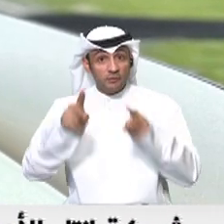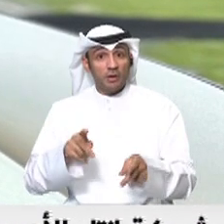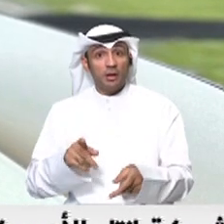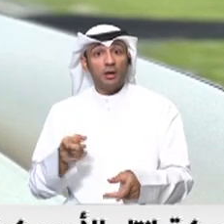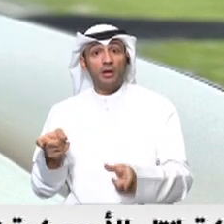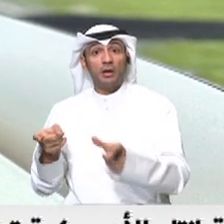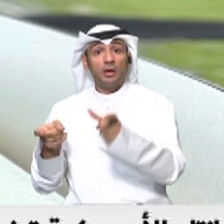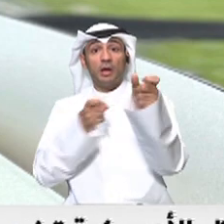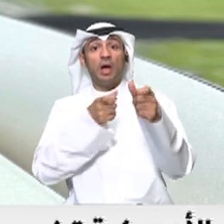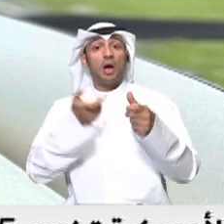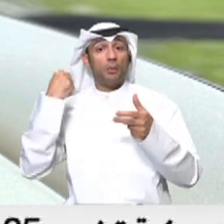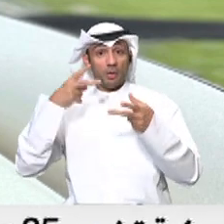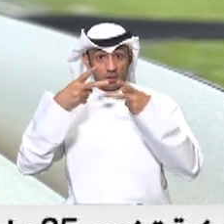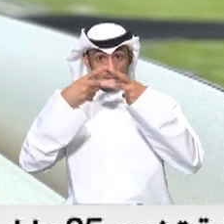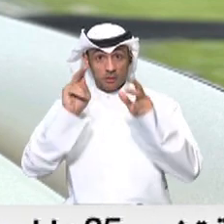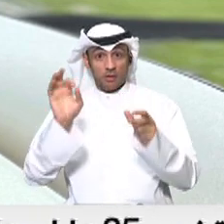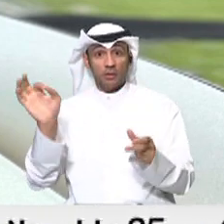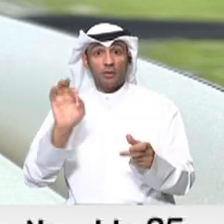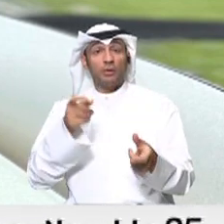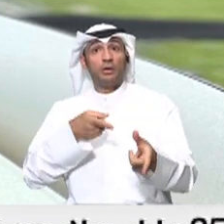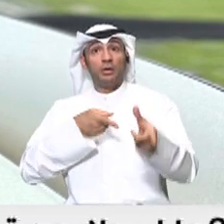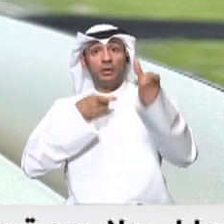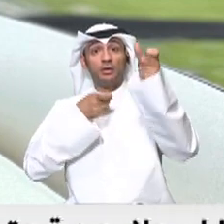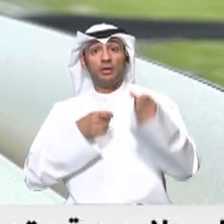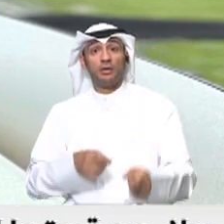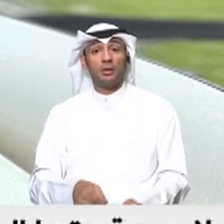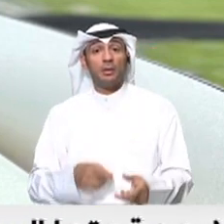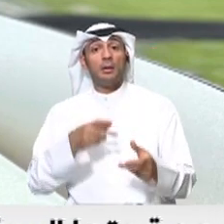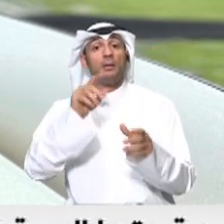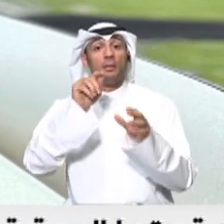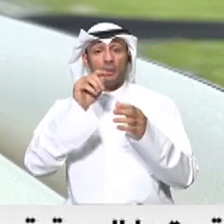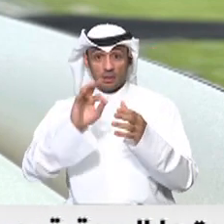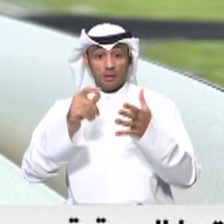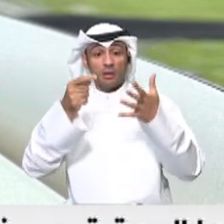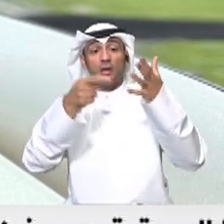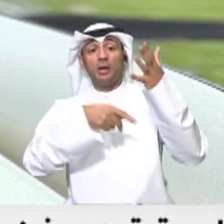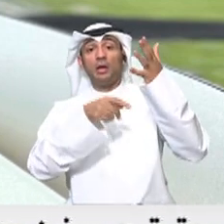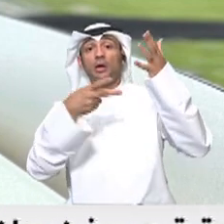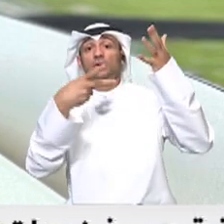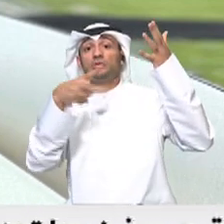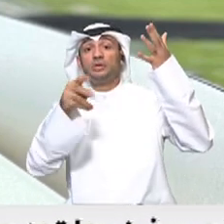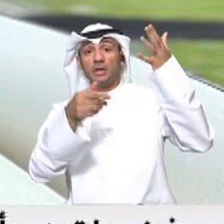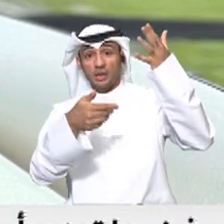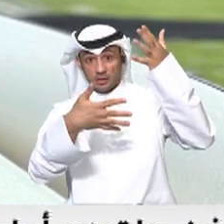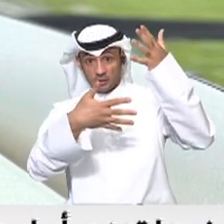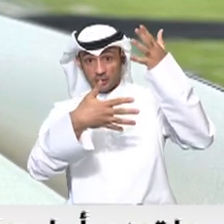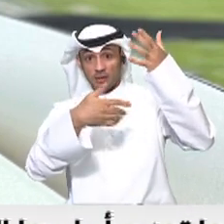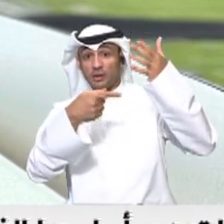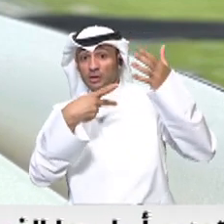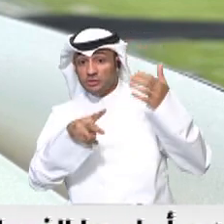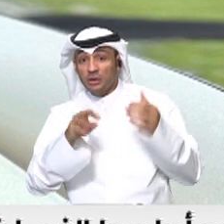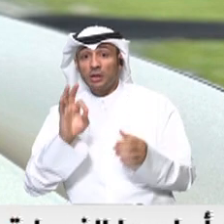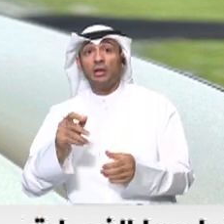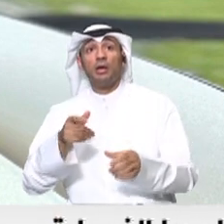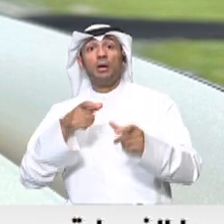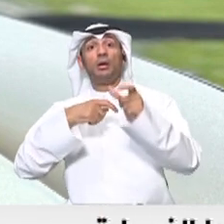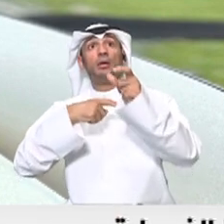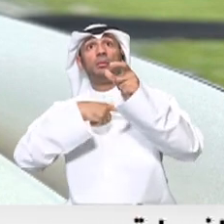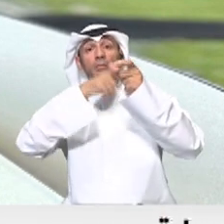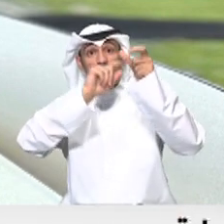اقيمت في مركز شاتورو للرمايه في المركز العشر بعد ان اصاب 70 طبقا من اصل